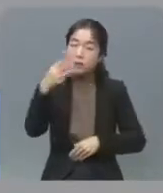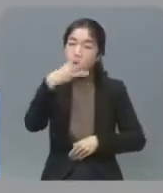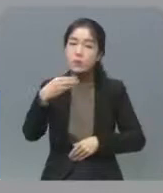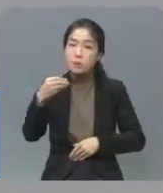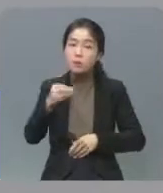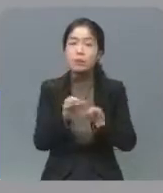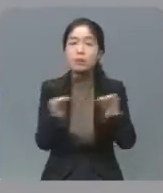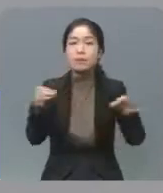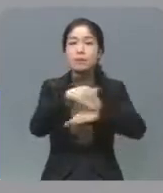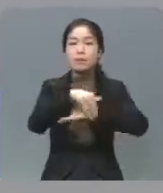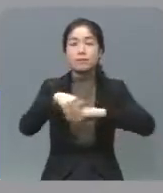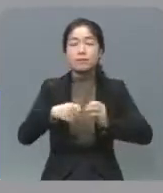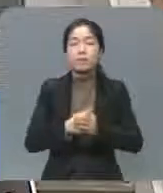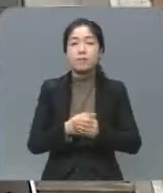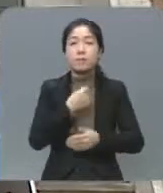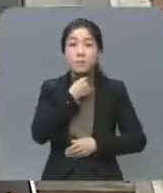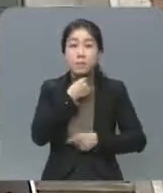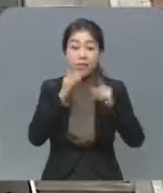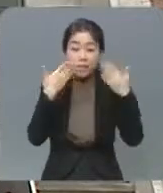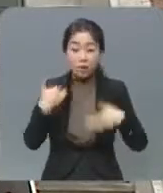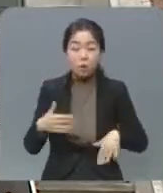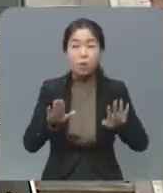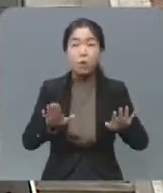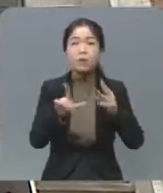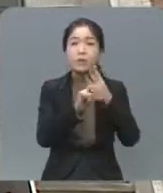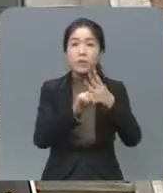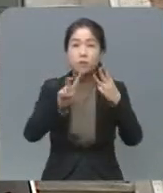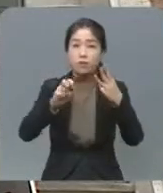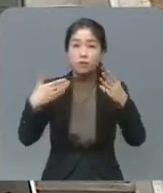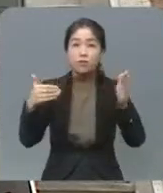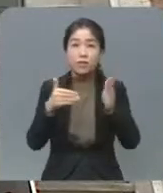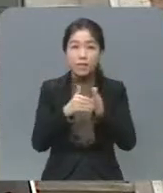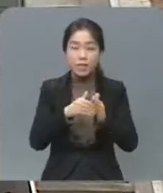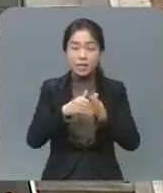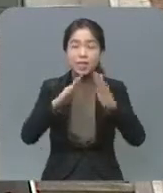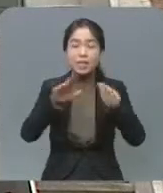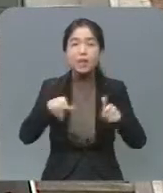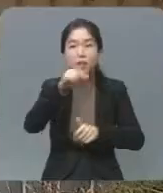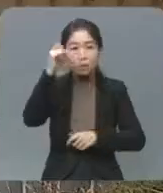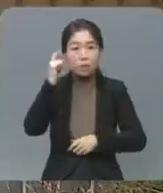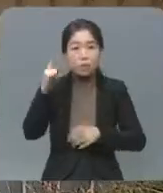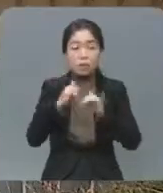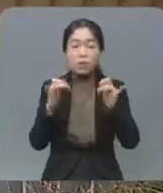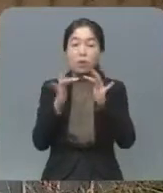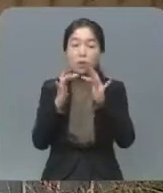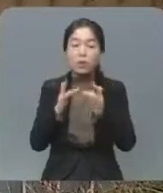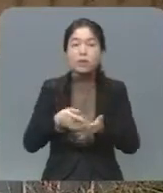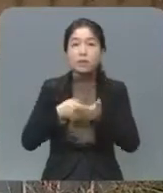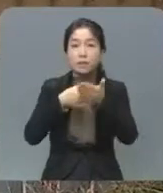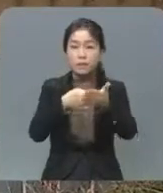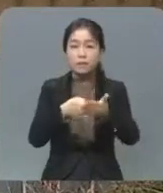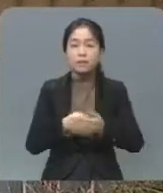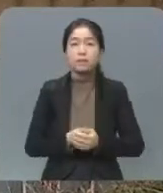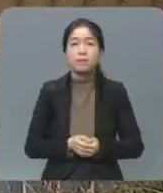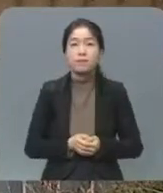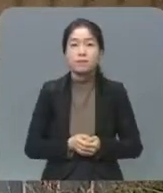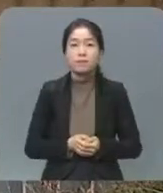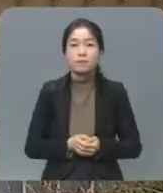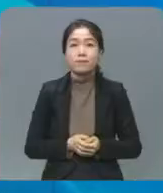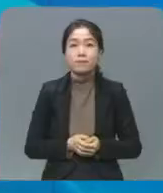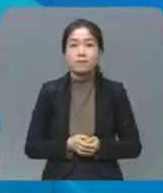원까지 지원됩니다. 희망대학은 오는 29일까지 전남인재평생교육진흥원 누리집을 통해 온라인으로 신청하면 됩니다.